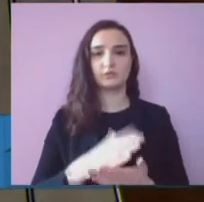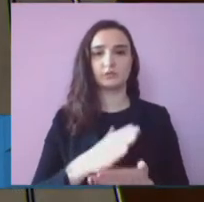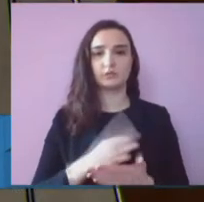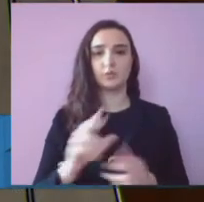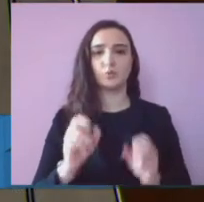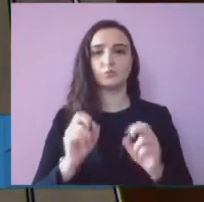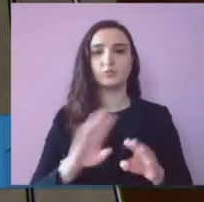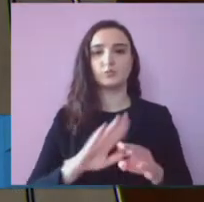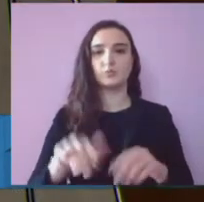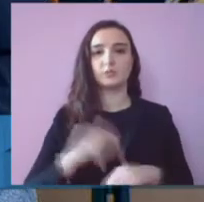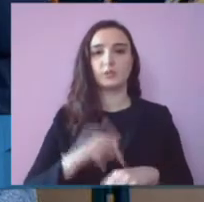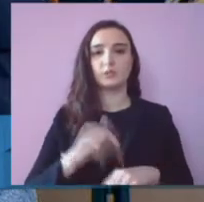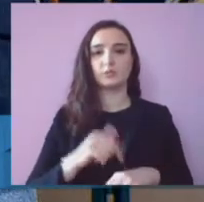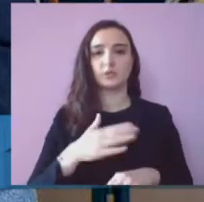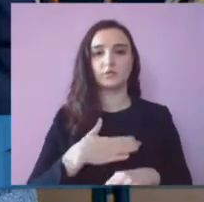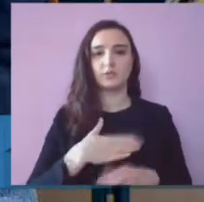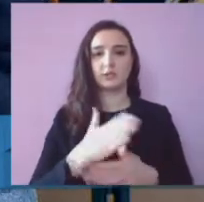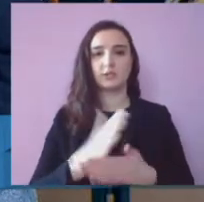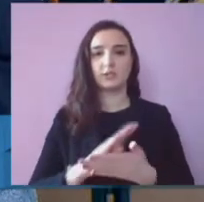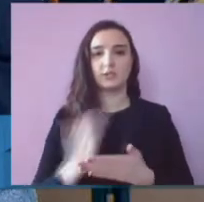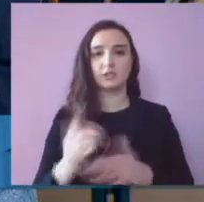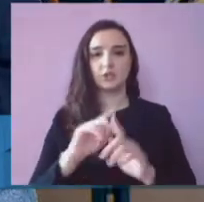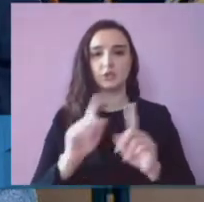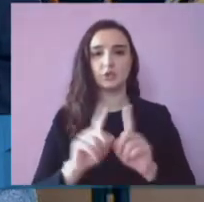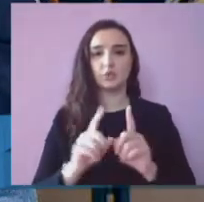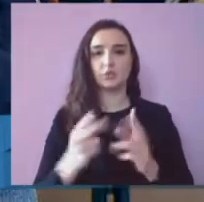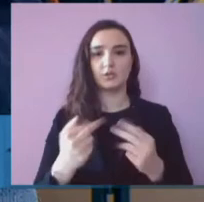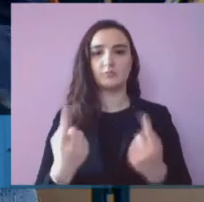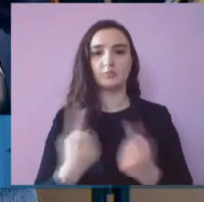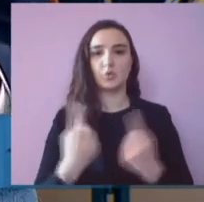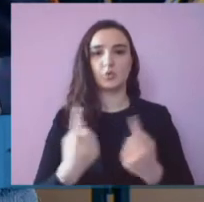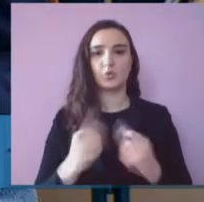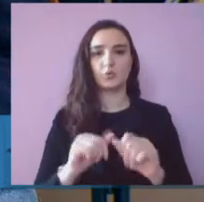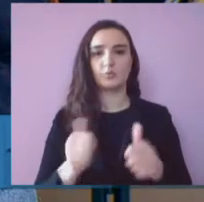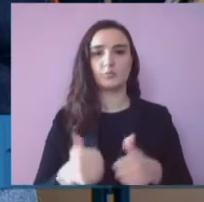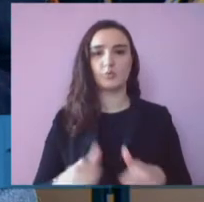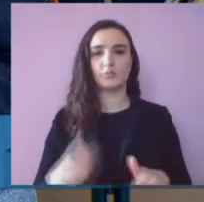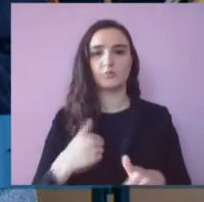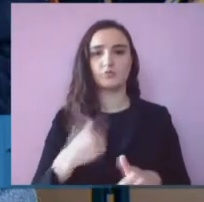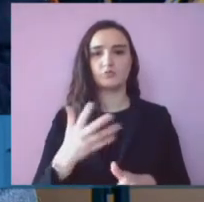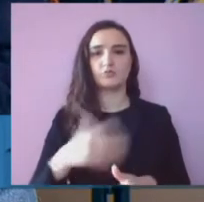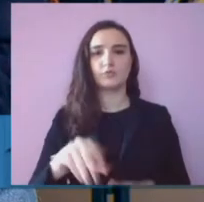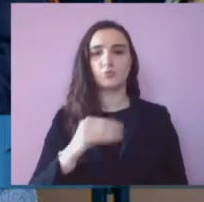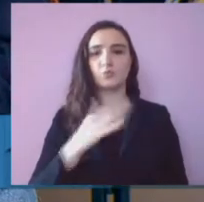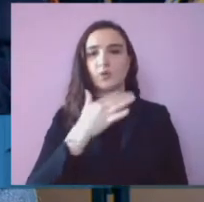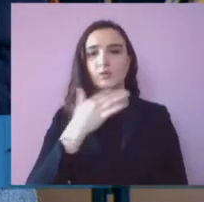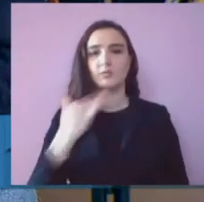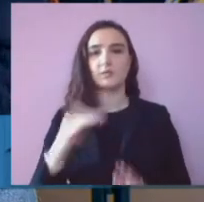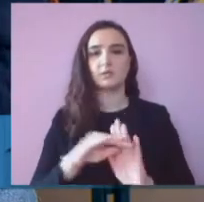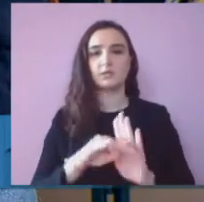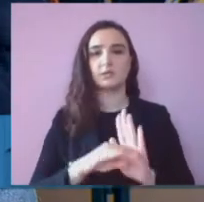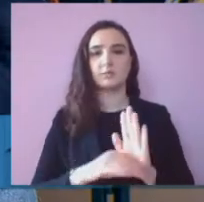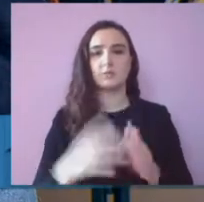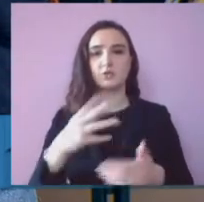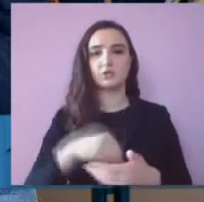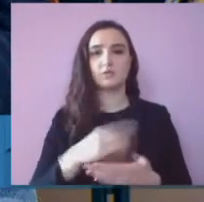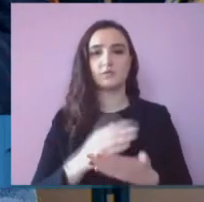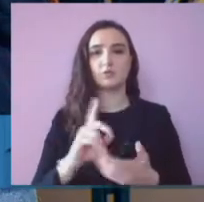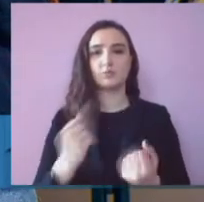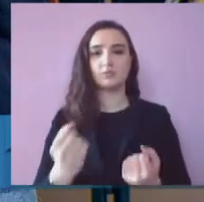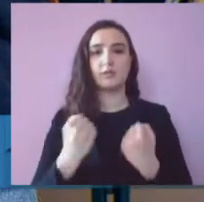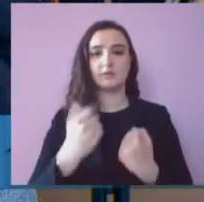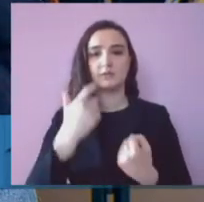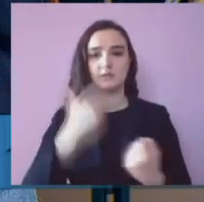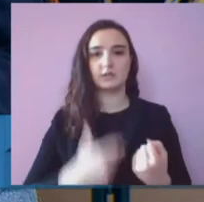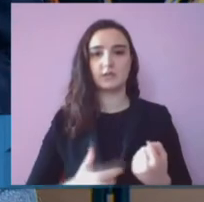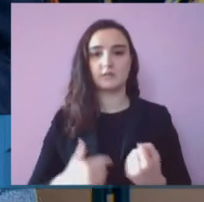თითქოს ჩვენი ნაწილია. რა თქმა უნდა, ეს ხო ბიოლოგიური ფორმაა. ჩვენც უამრავ სისტემაში ვექცევით, რომ დავიცვათ თავი ელემენტარულად